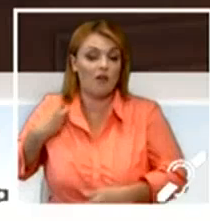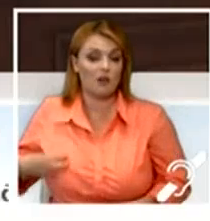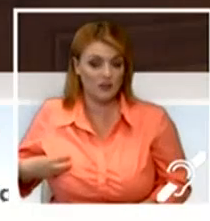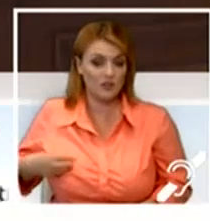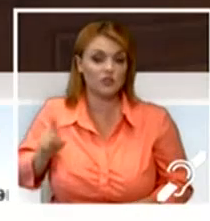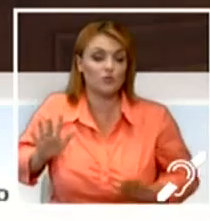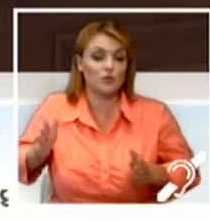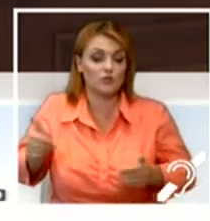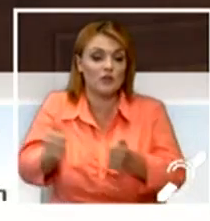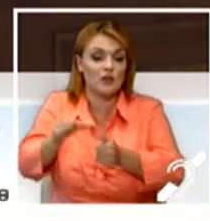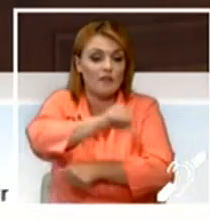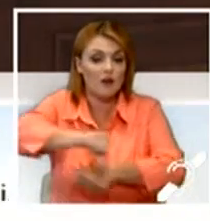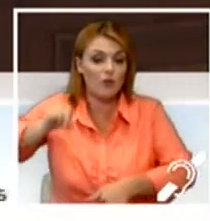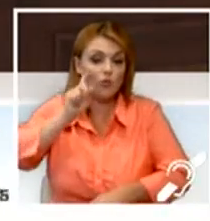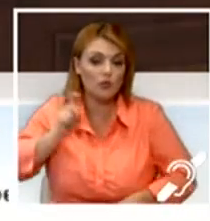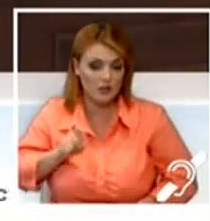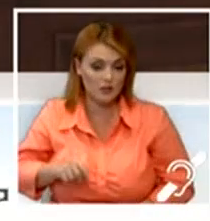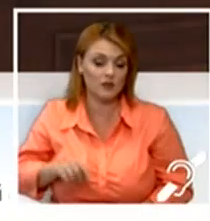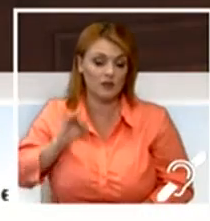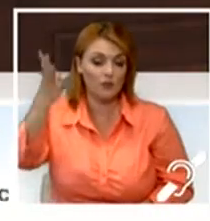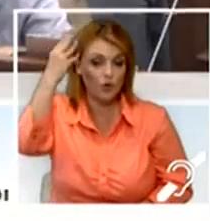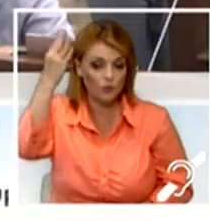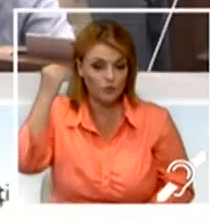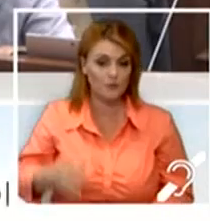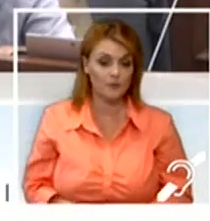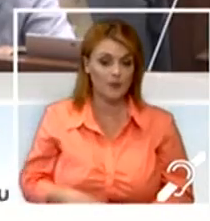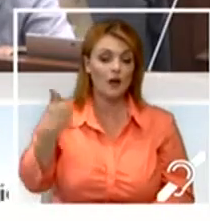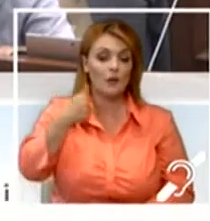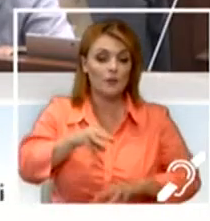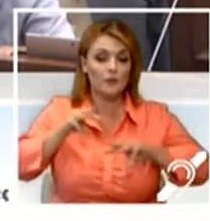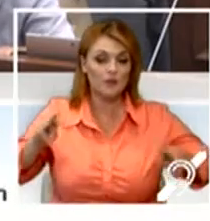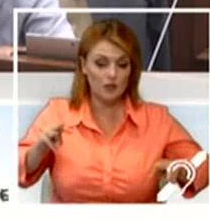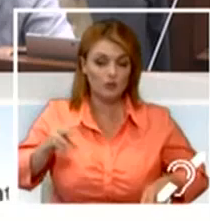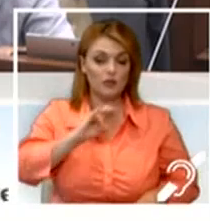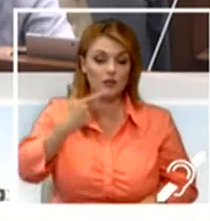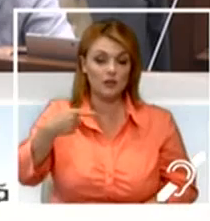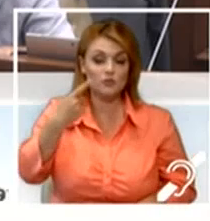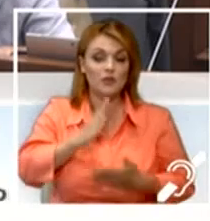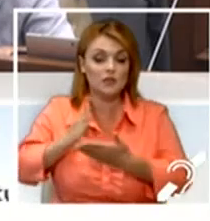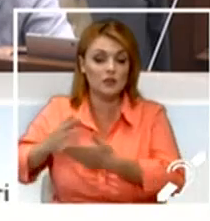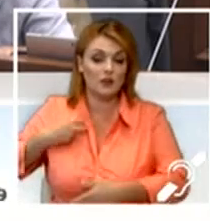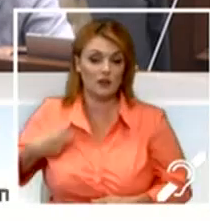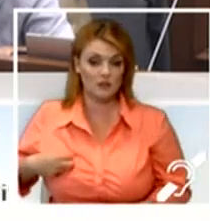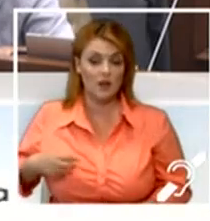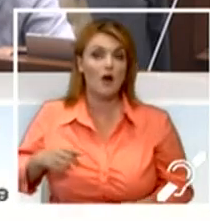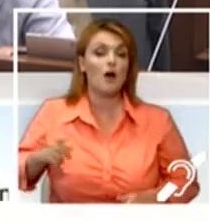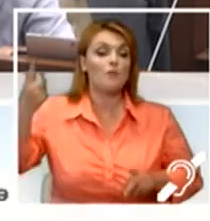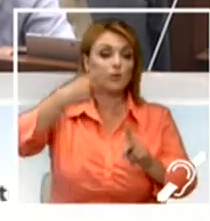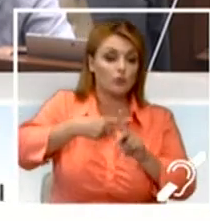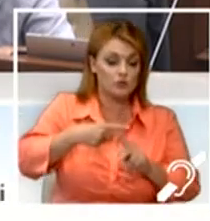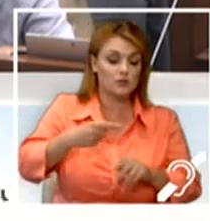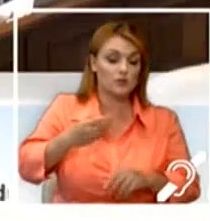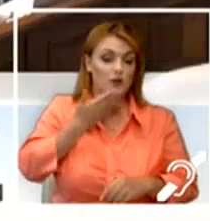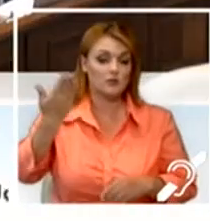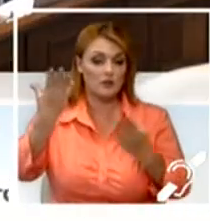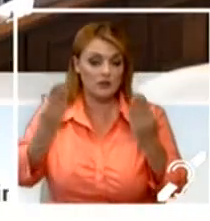loc la granița Republicii Moldova. Premierul Gavrilița spunea că persistă riscul, mai ales că în ultimele zile au avut loc atacuri cu